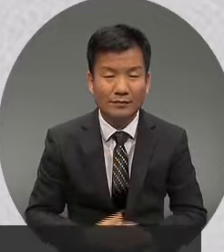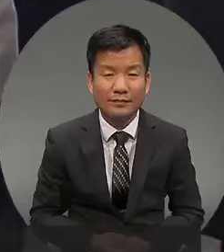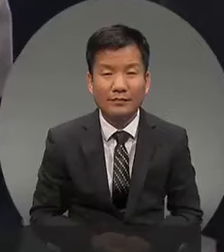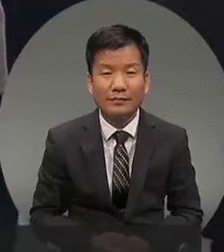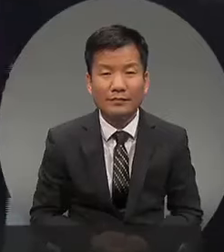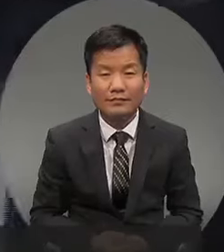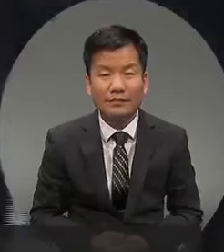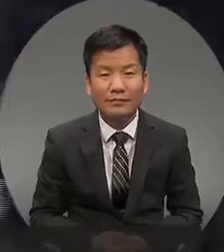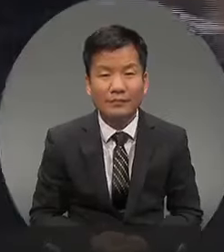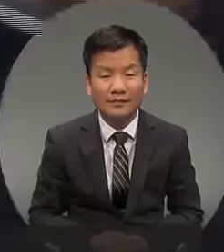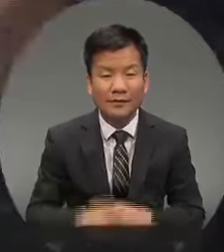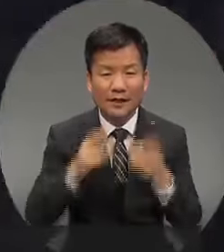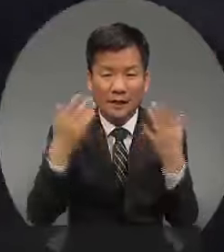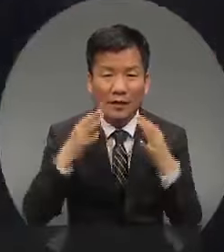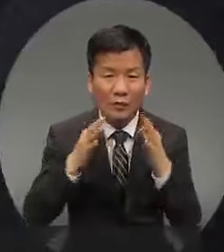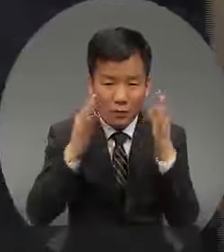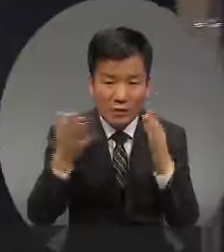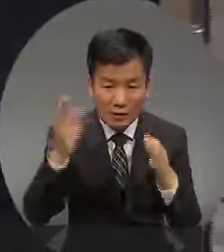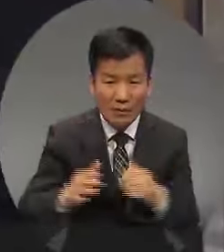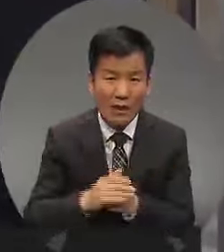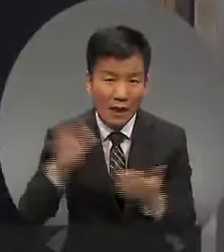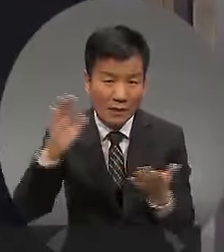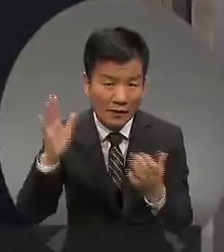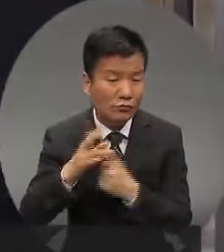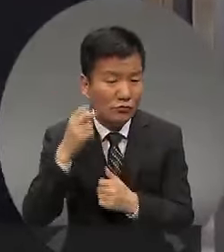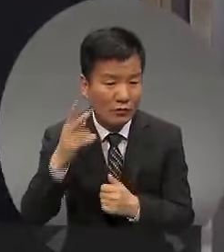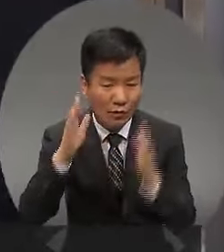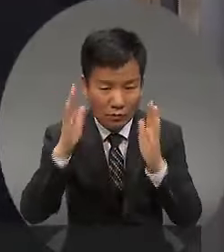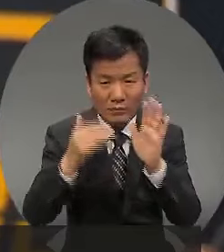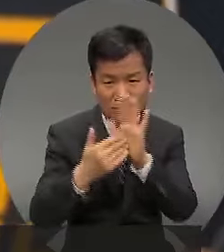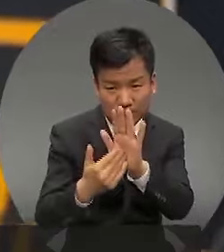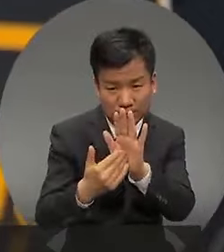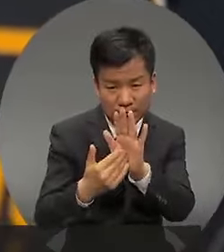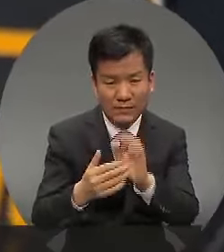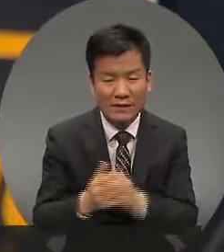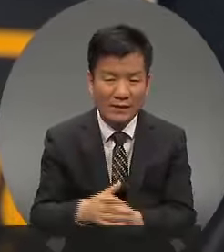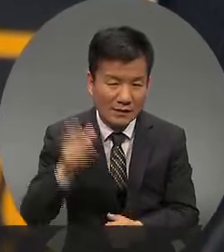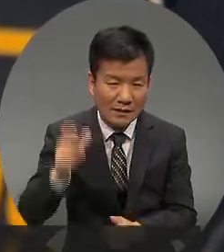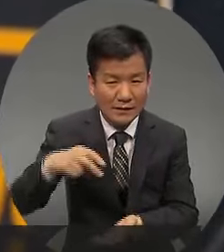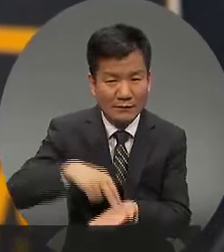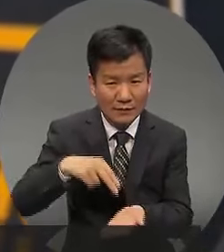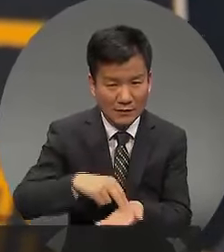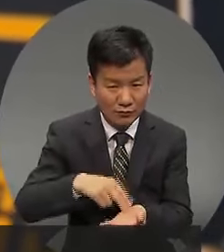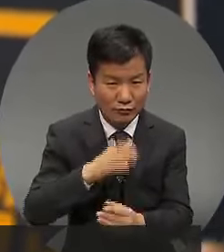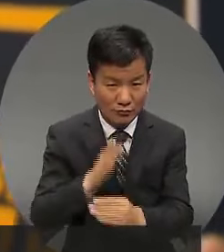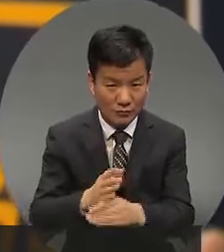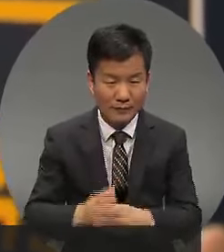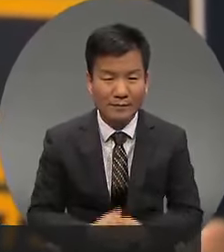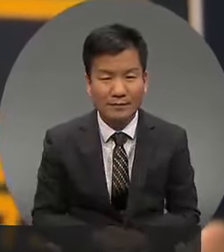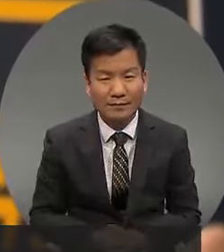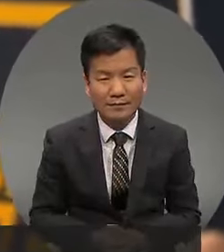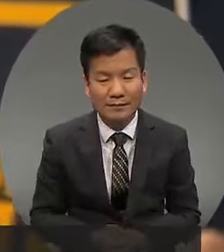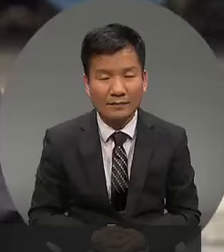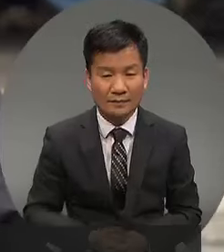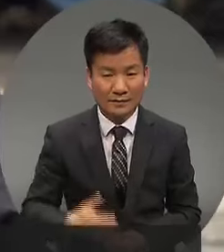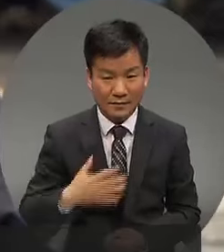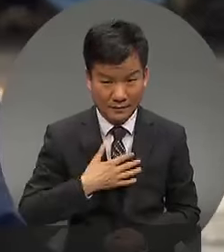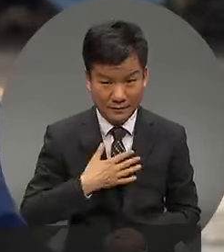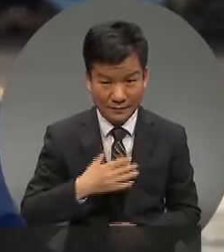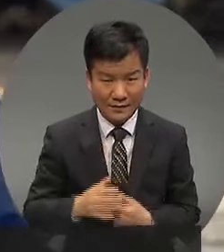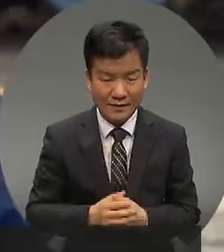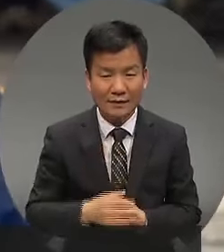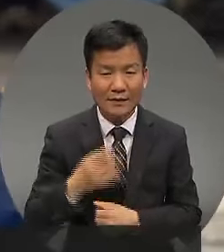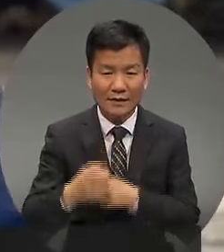계획입니다 대학의 노력에도 의대생들은 두 달째 수업을 거부하면서 강경 입장을 고수하고 있습니다 저희는